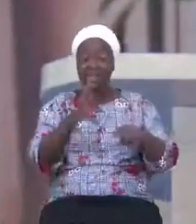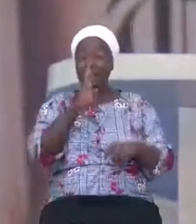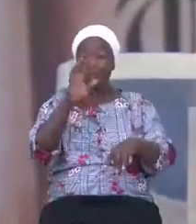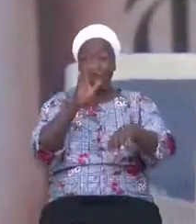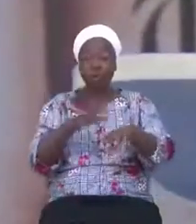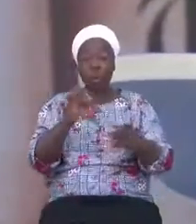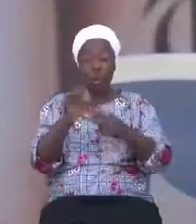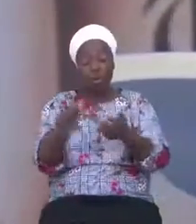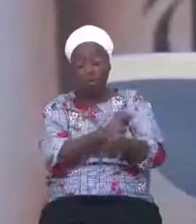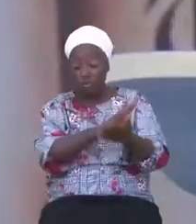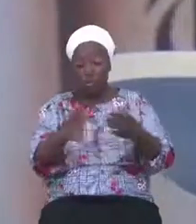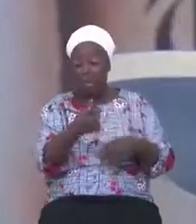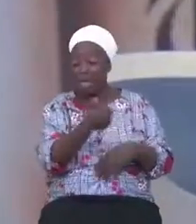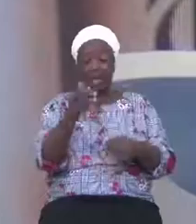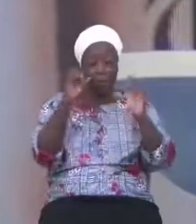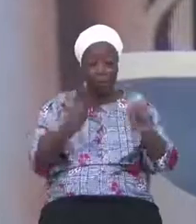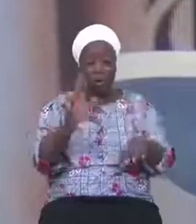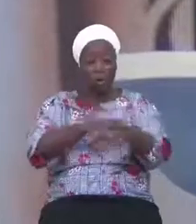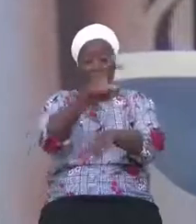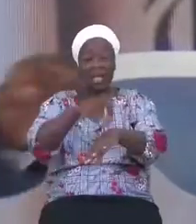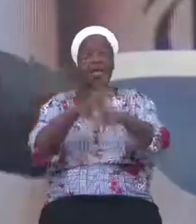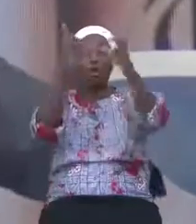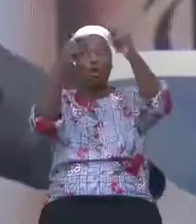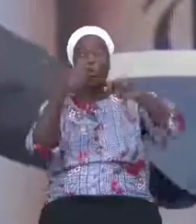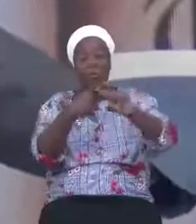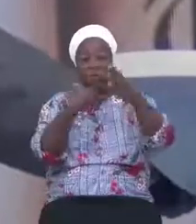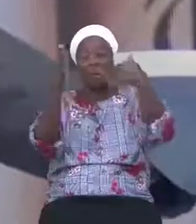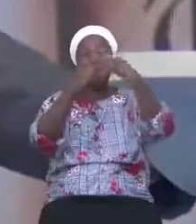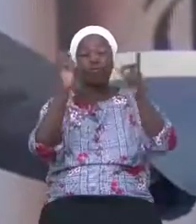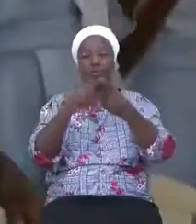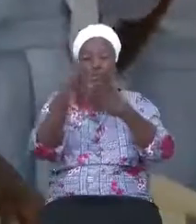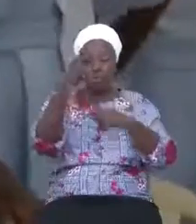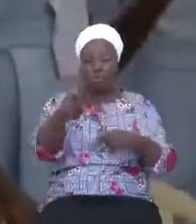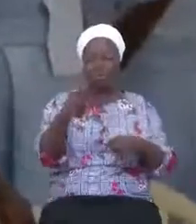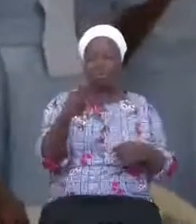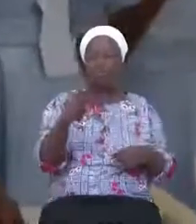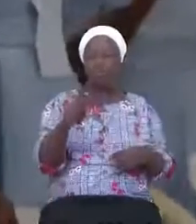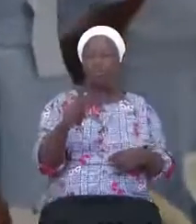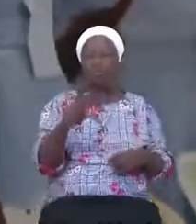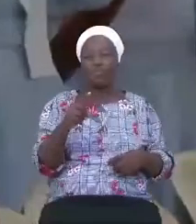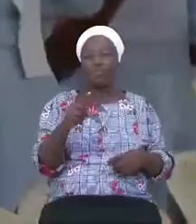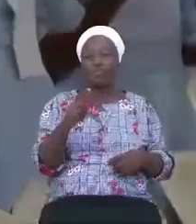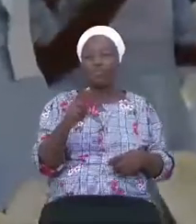détruite par aucune puissance sur la terre, vient du ciel pour toi.